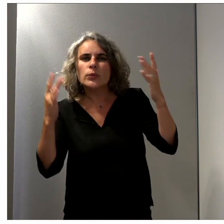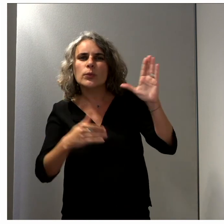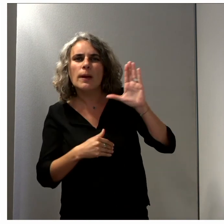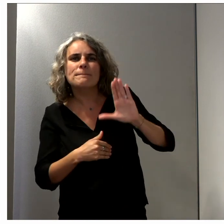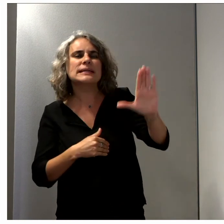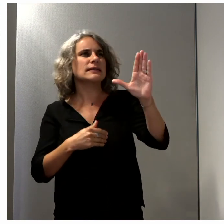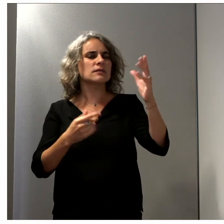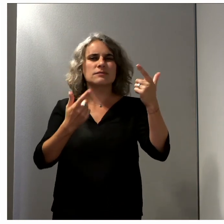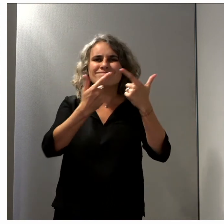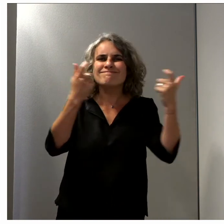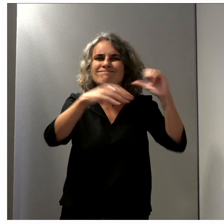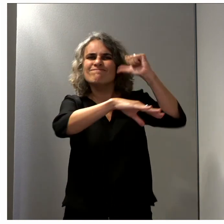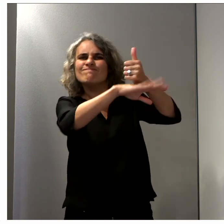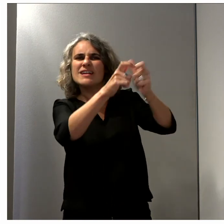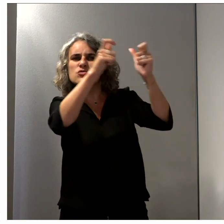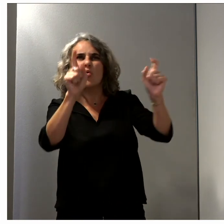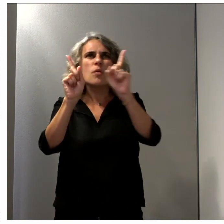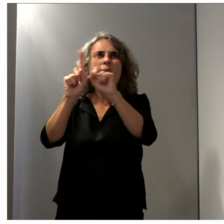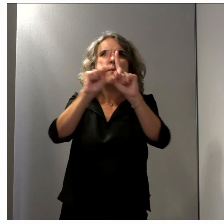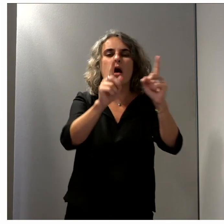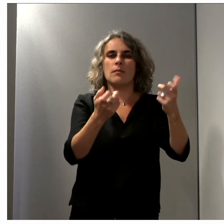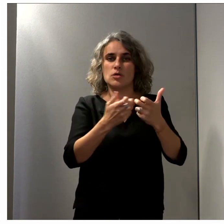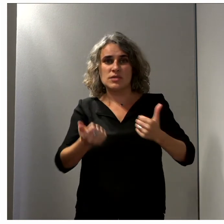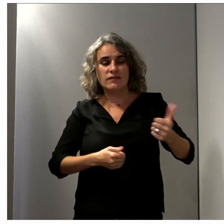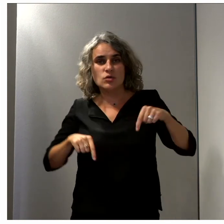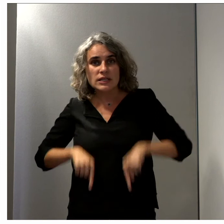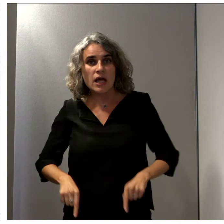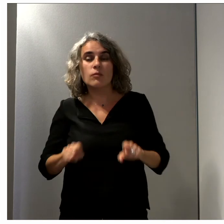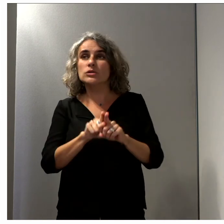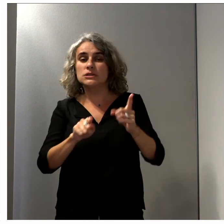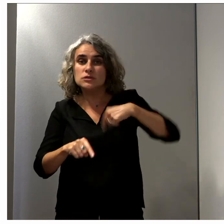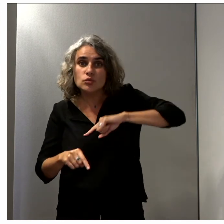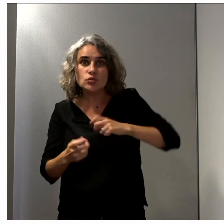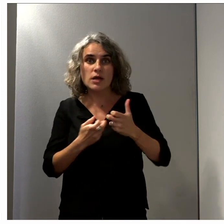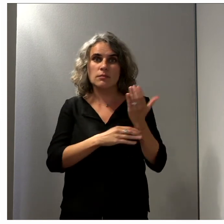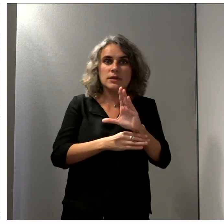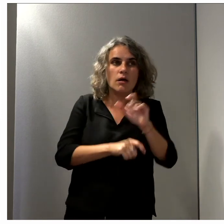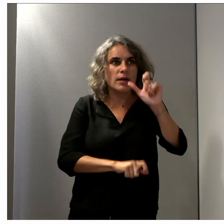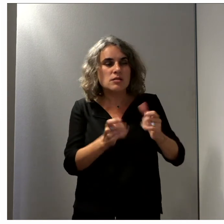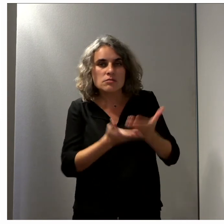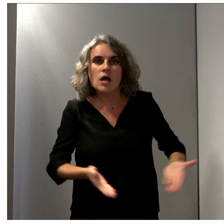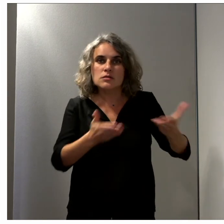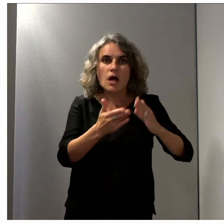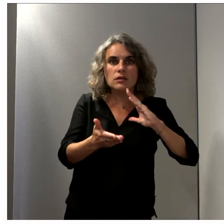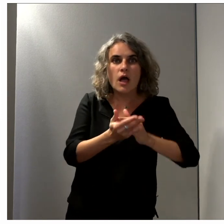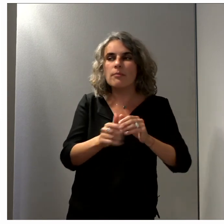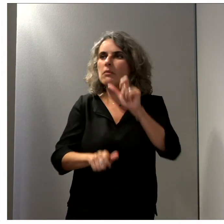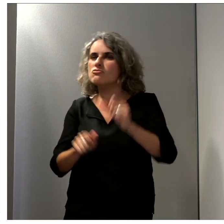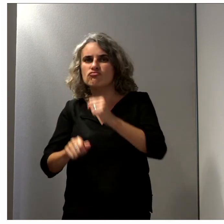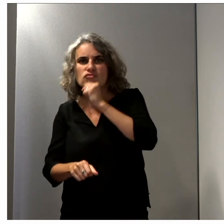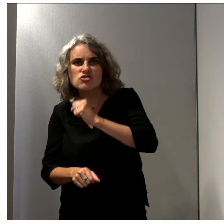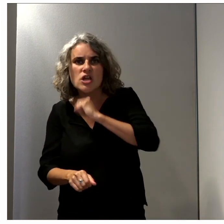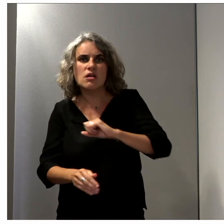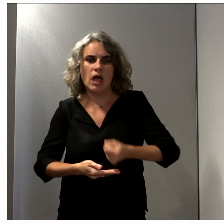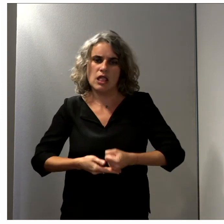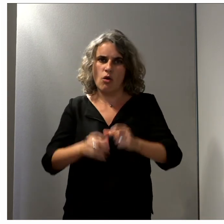services de l'État, ni sans doute de nous-mêmes, représentants de personnes handicapées, personnes âgées,